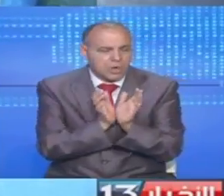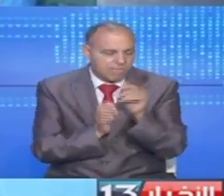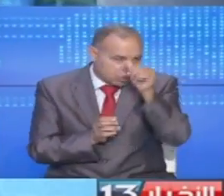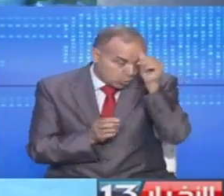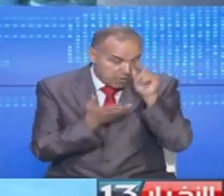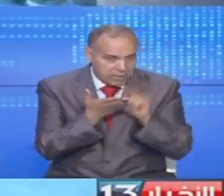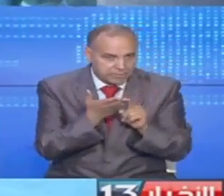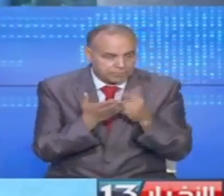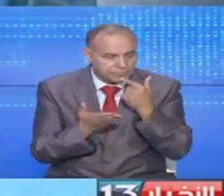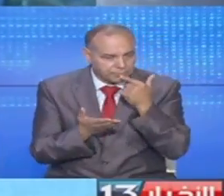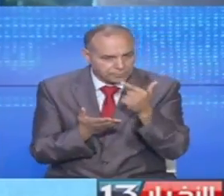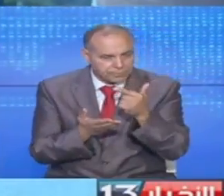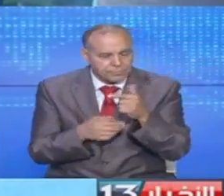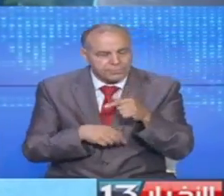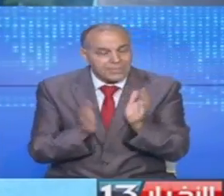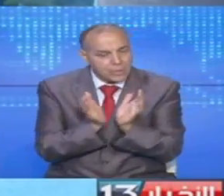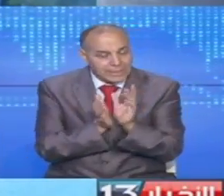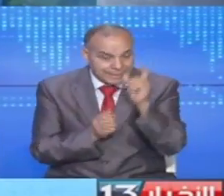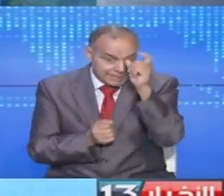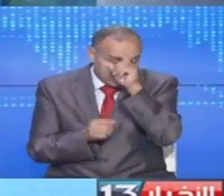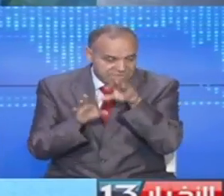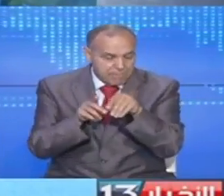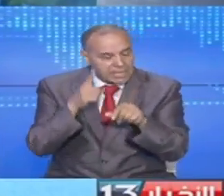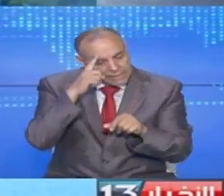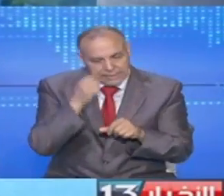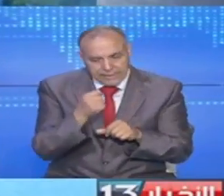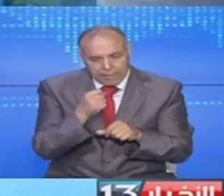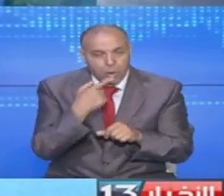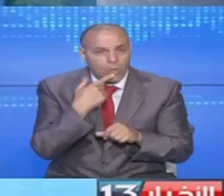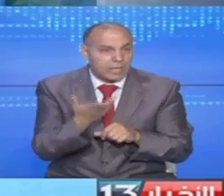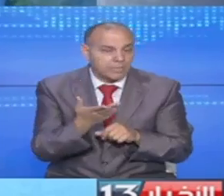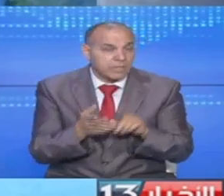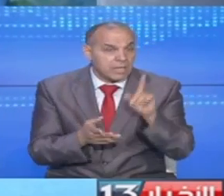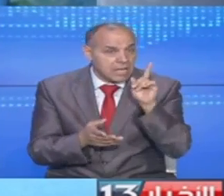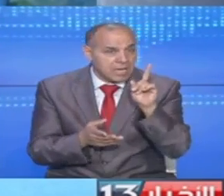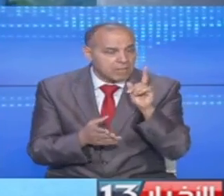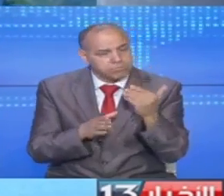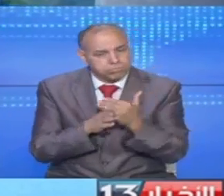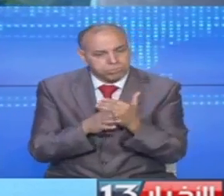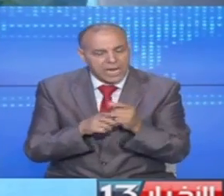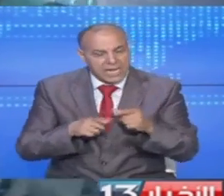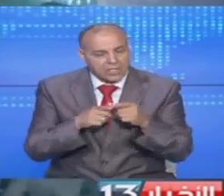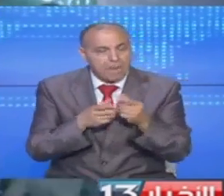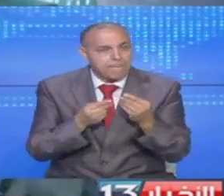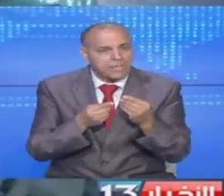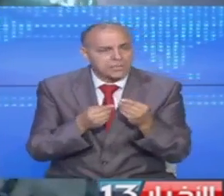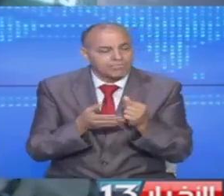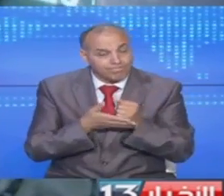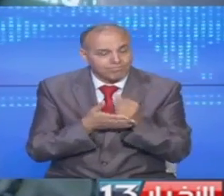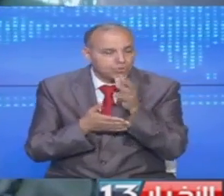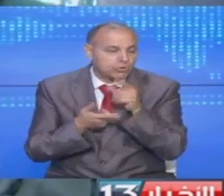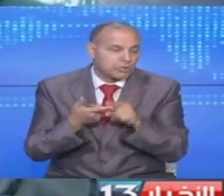بجندوبة اعتبر أن الظروف الاجتماعية لهذه العائلة تظل صعبة رغم تدخلات اللجنة في عديد